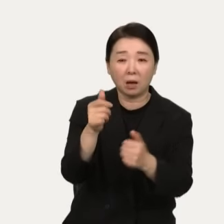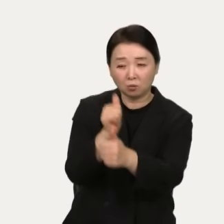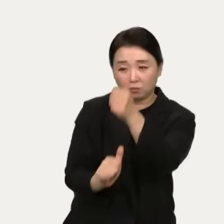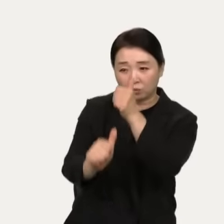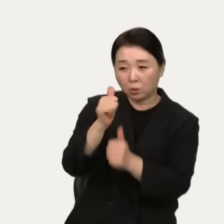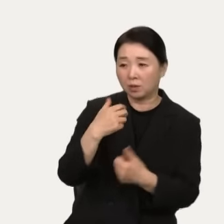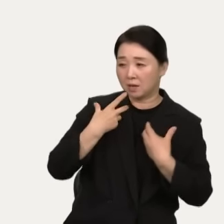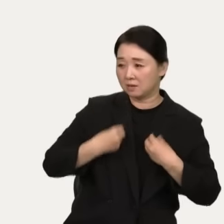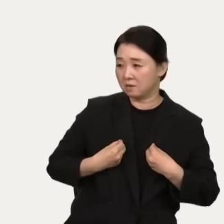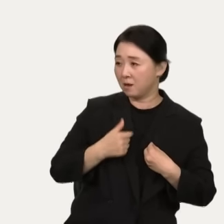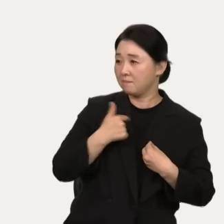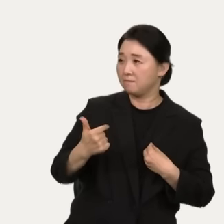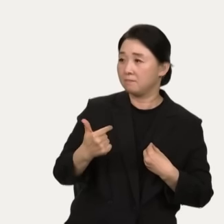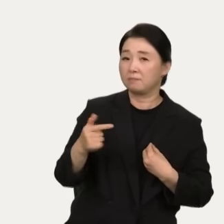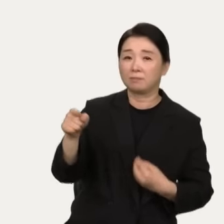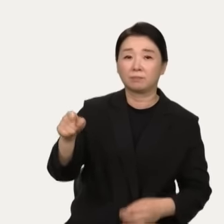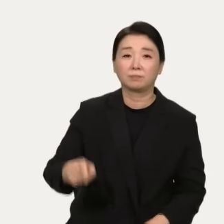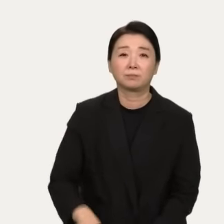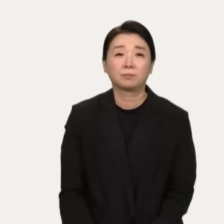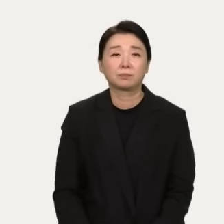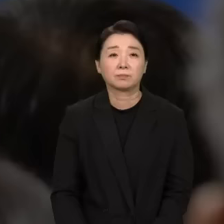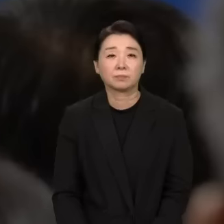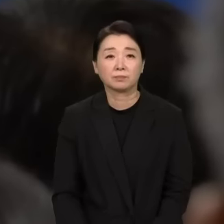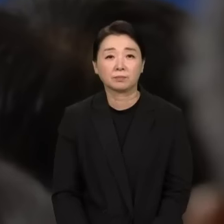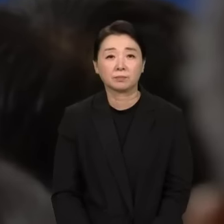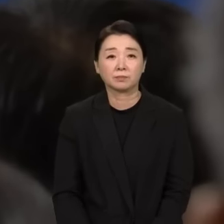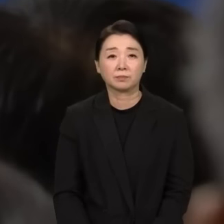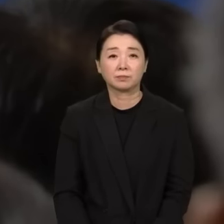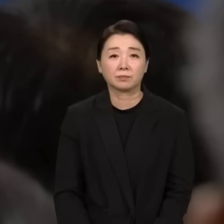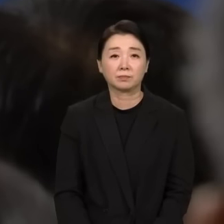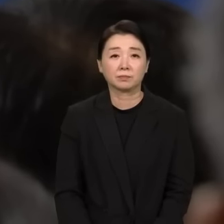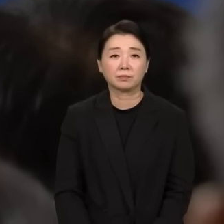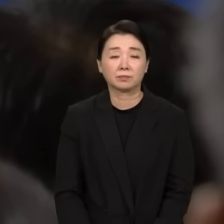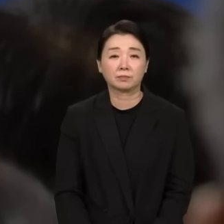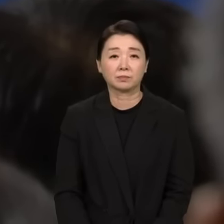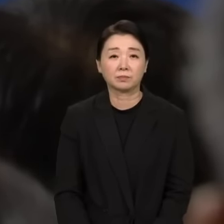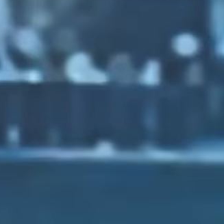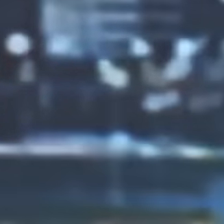상당히 실망시켰다고 말했습니다. JTBC 구혜진입니다.